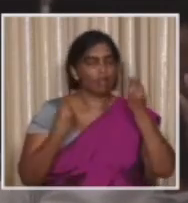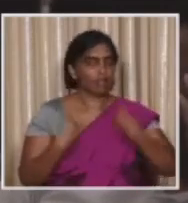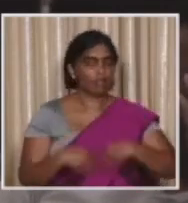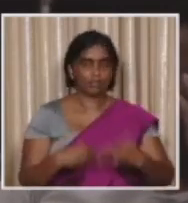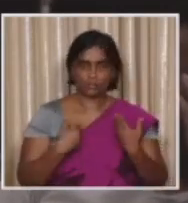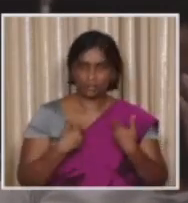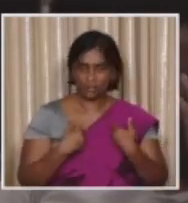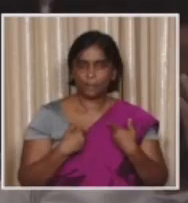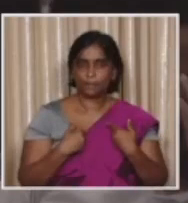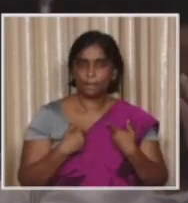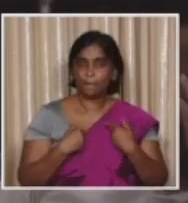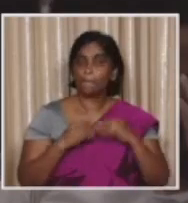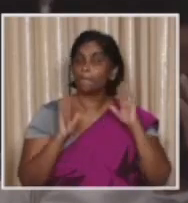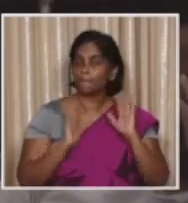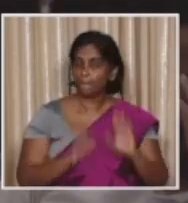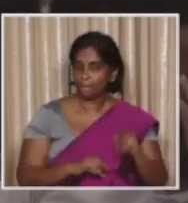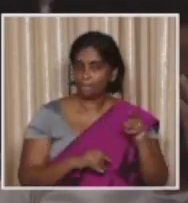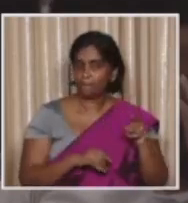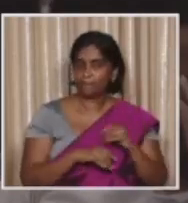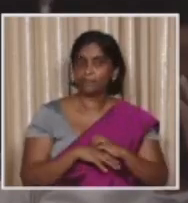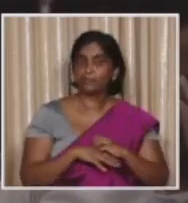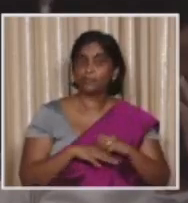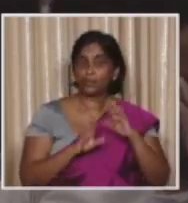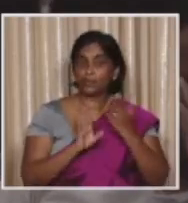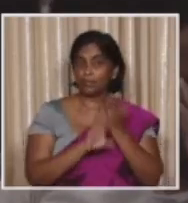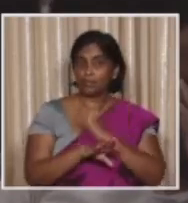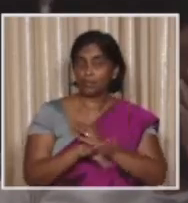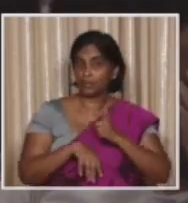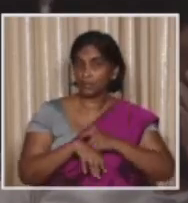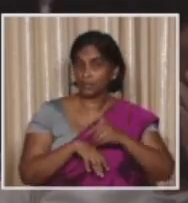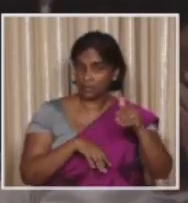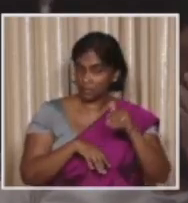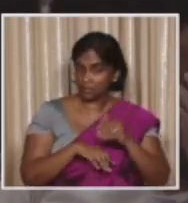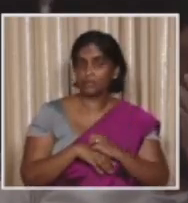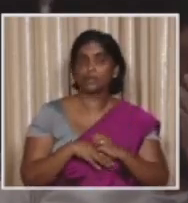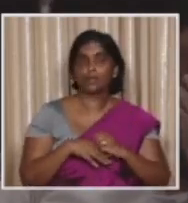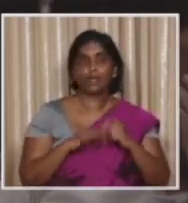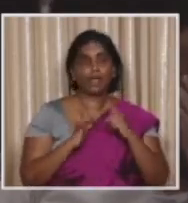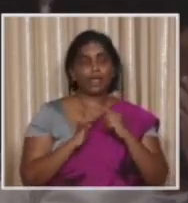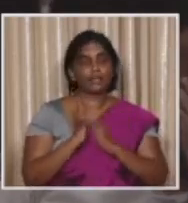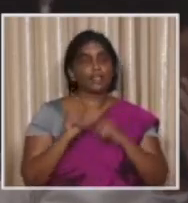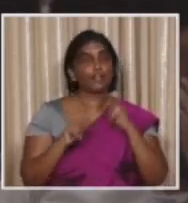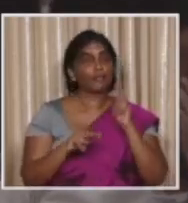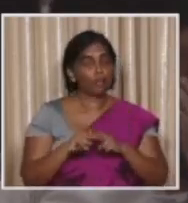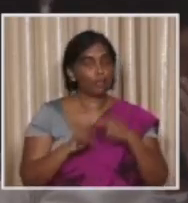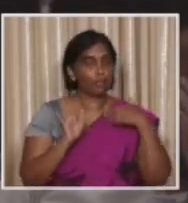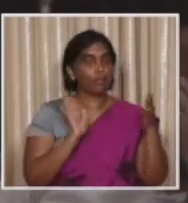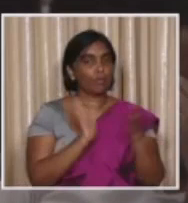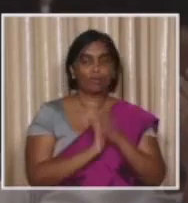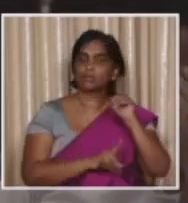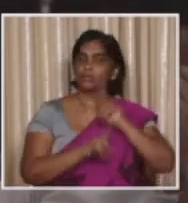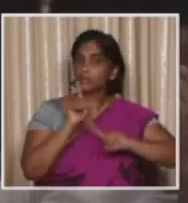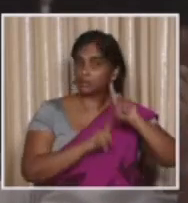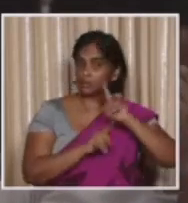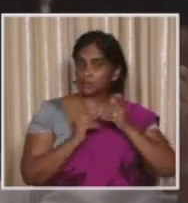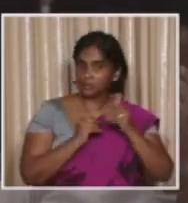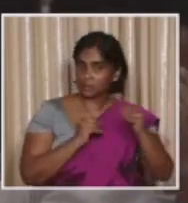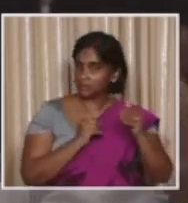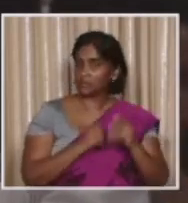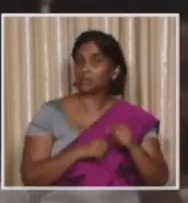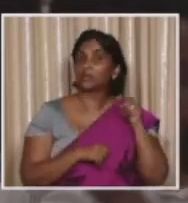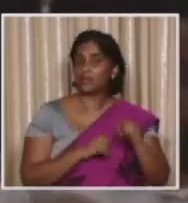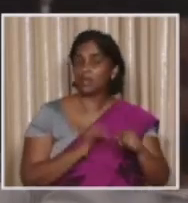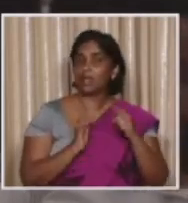වුණා. හැබැයි නමුත් පහුගිය කාලේ ජාත්‍යන්තර මූල්‍ය අරමුදලත් එක්ක අපි සාකච්ඡා කරනකොට